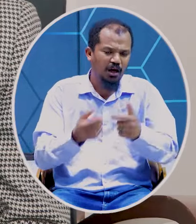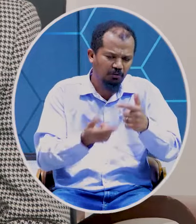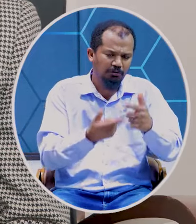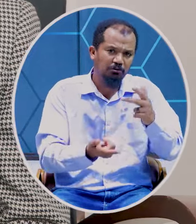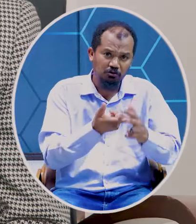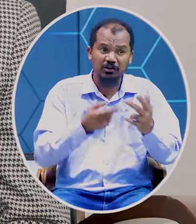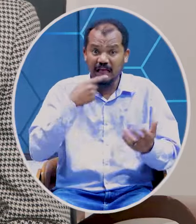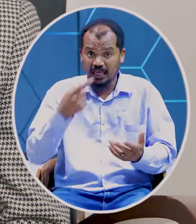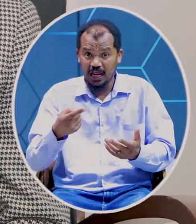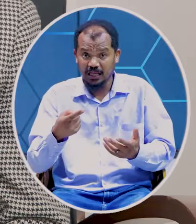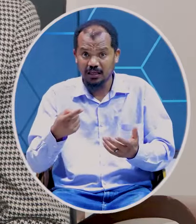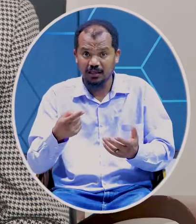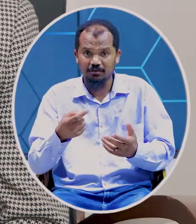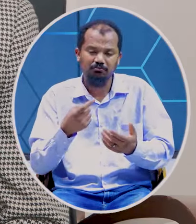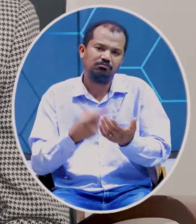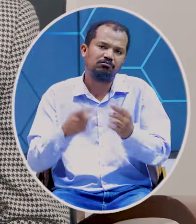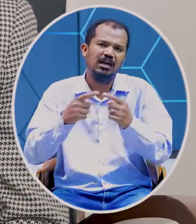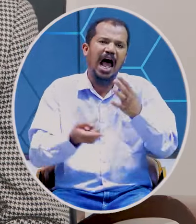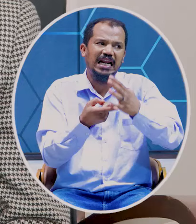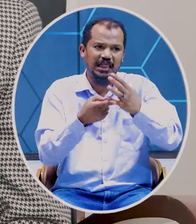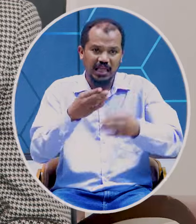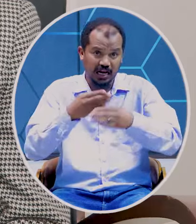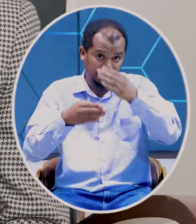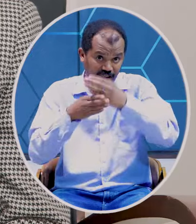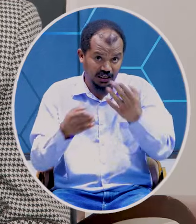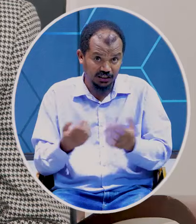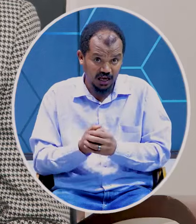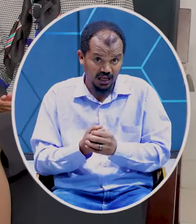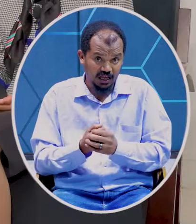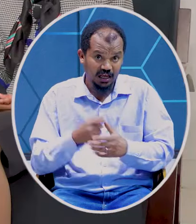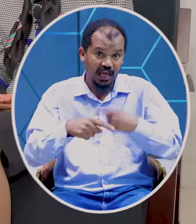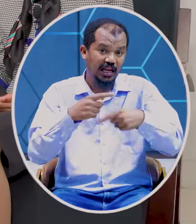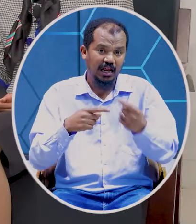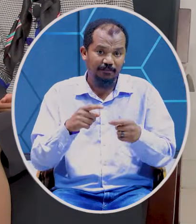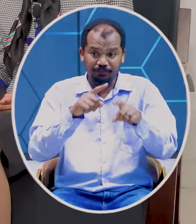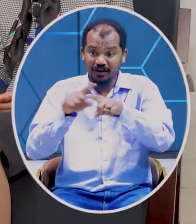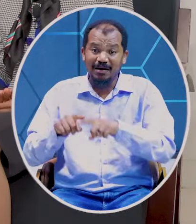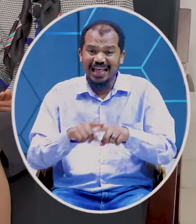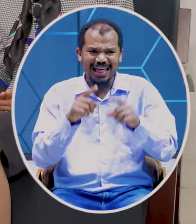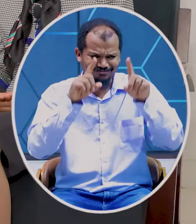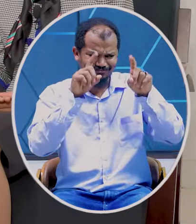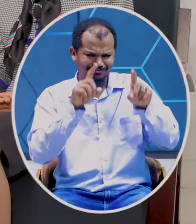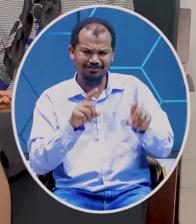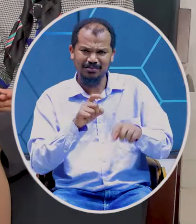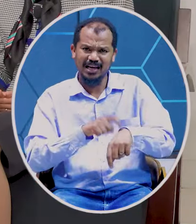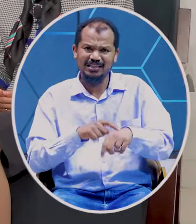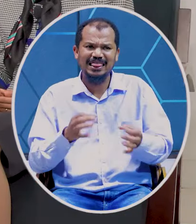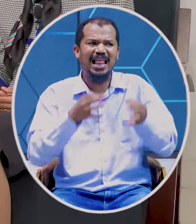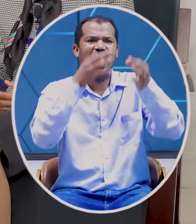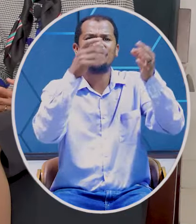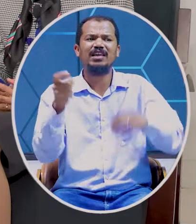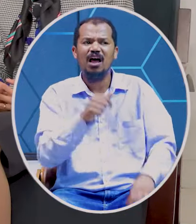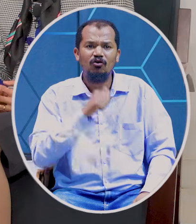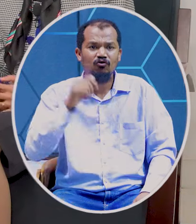አንደኛ ሁለተኛ ሶስተኛ ያለ ብዙን ጊዜ እስከ አራተኛ ደረጃ ይኖራል ማለት ነው በተለያዩ የምርመራ ጊዜዎች